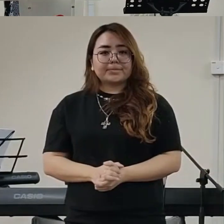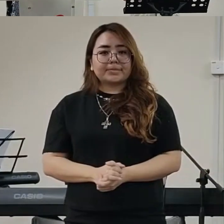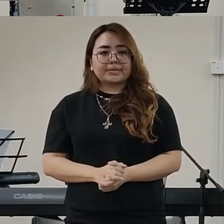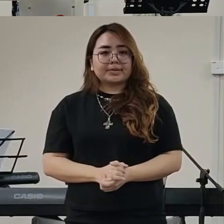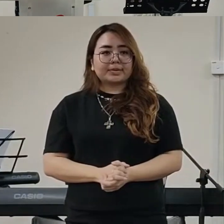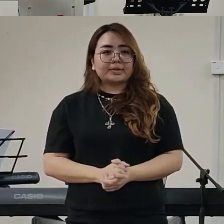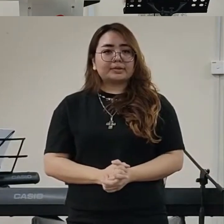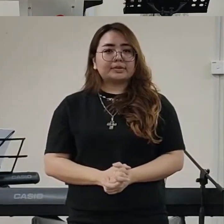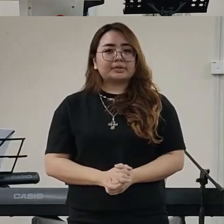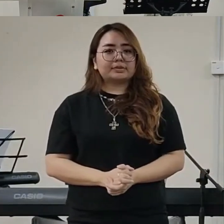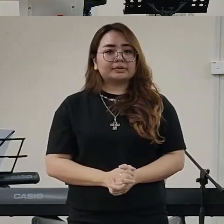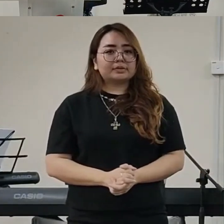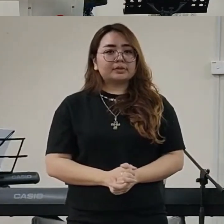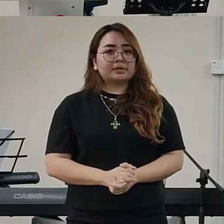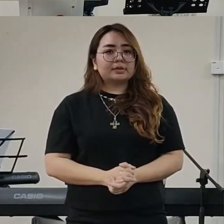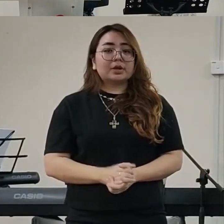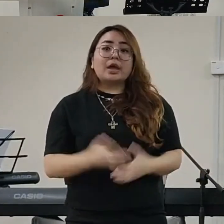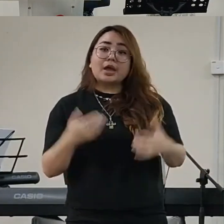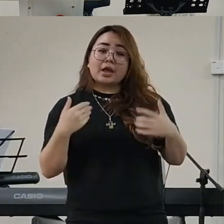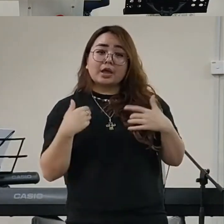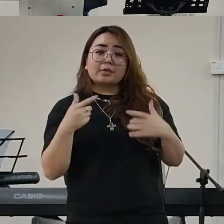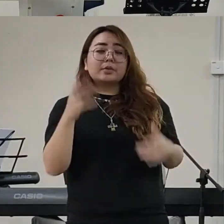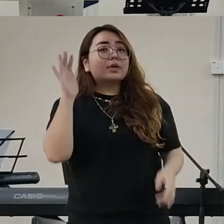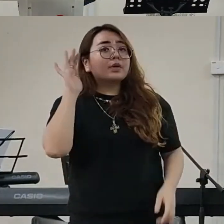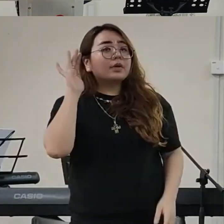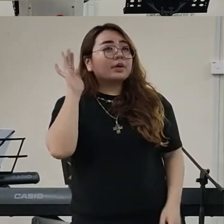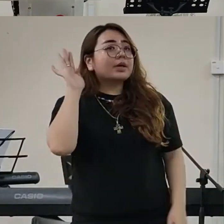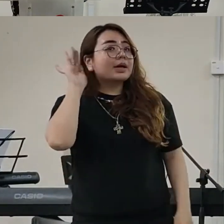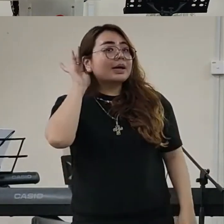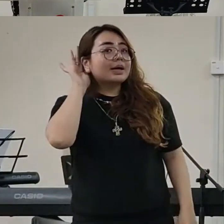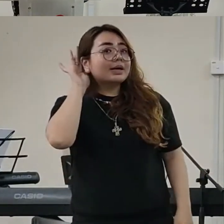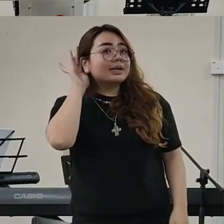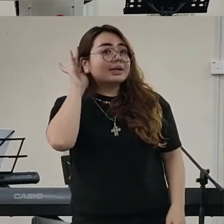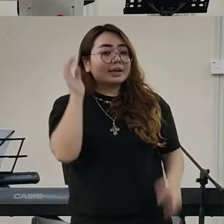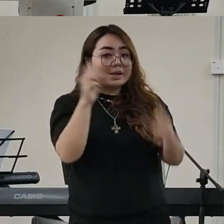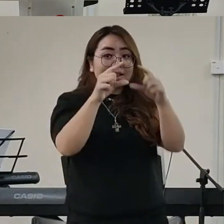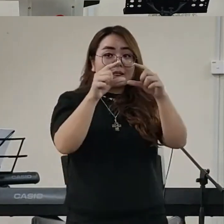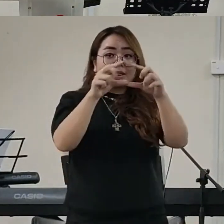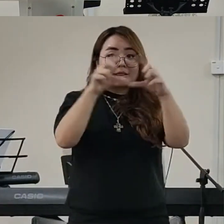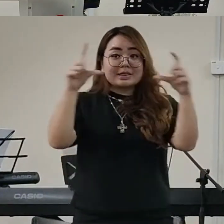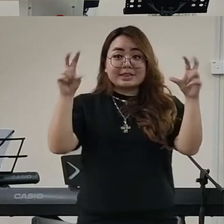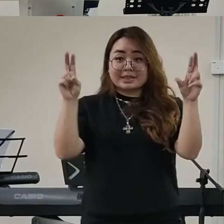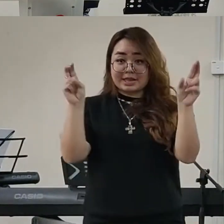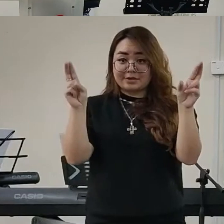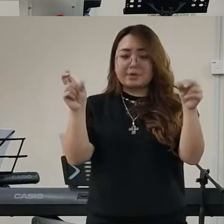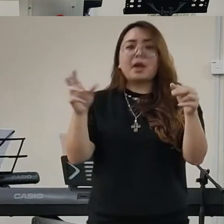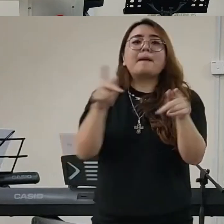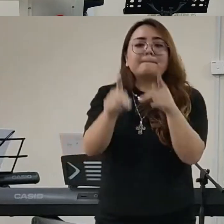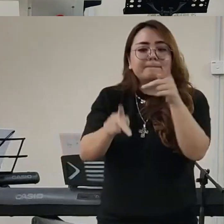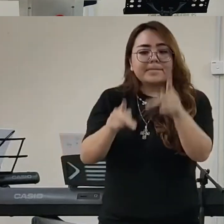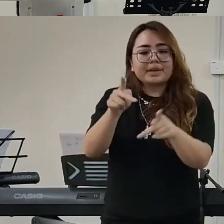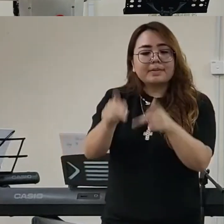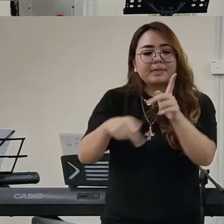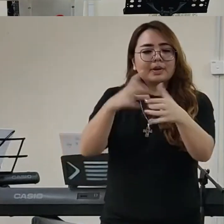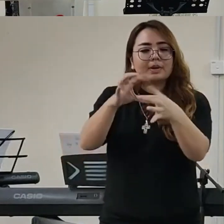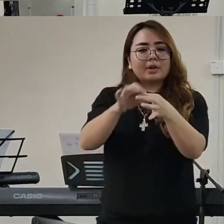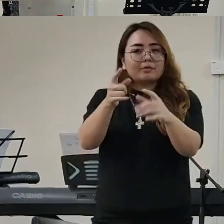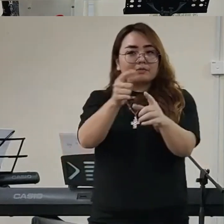个小组的名称呢。 Have you heard this phrase, "People of the Book"? Have you heard the phrase, "People of the